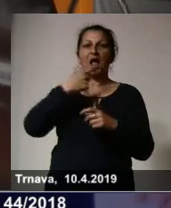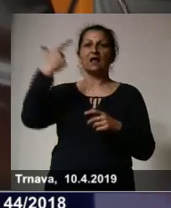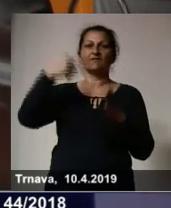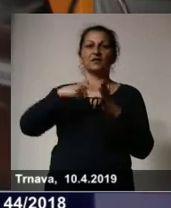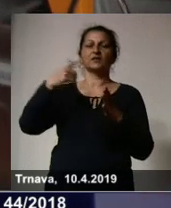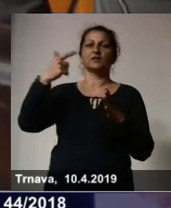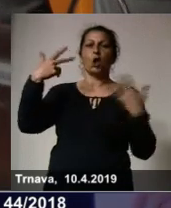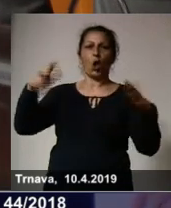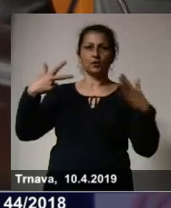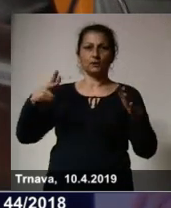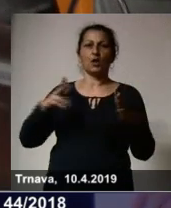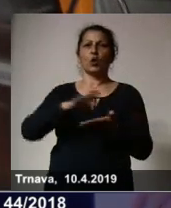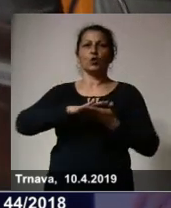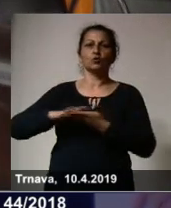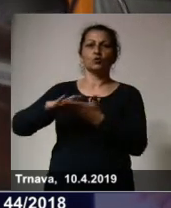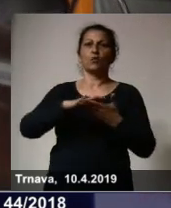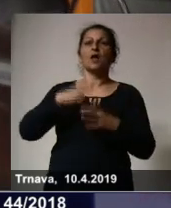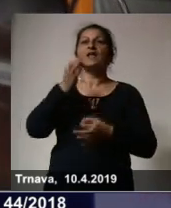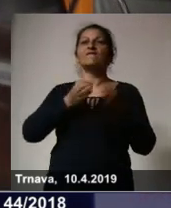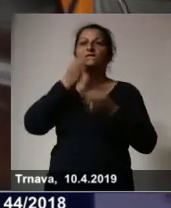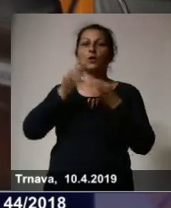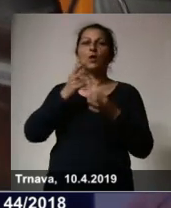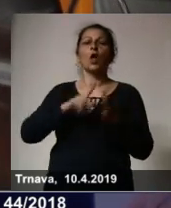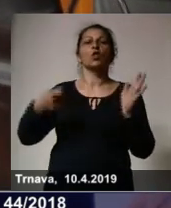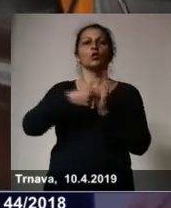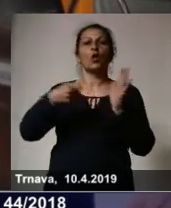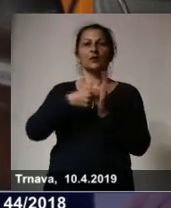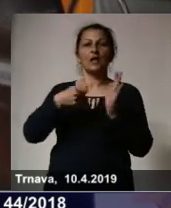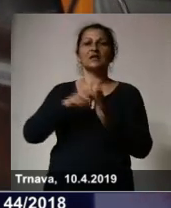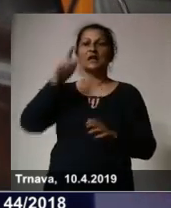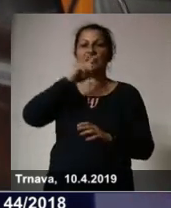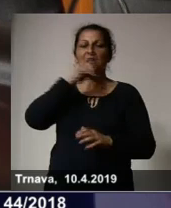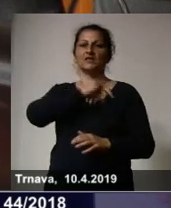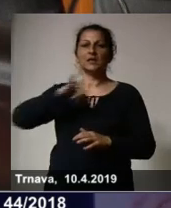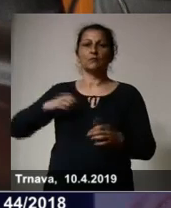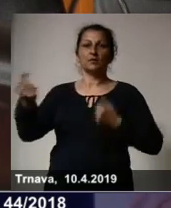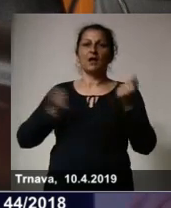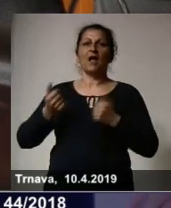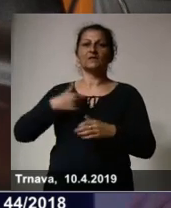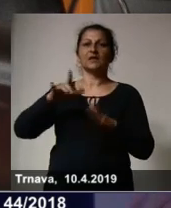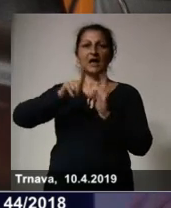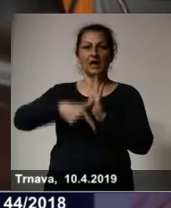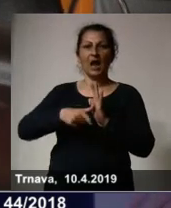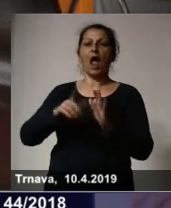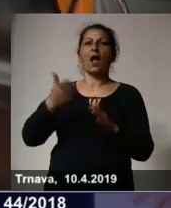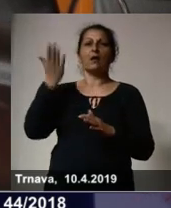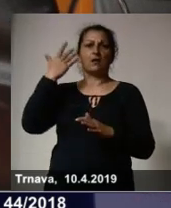44/2018. Spoločná informácia k dotáciám. Trnavský samosprávny kraj vyhlásil dňa